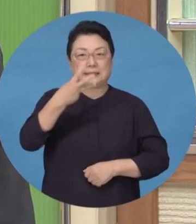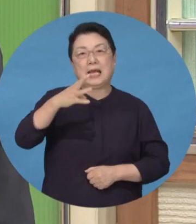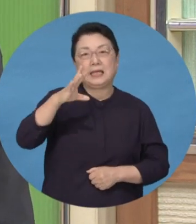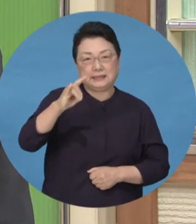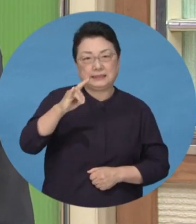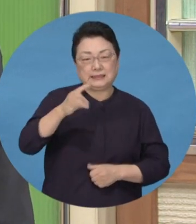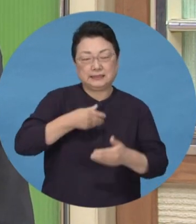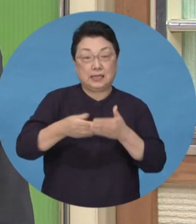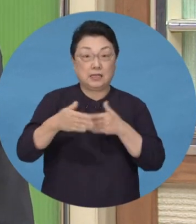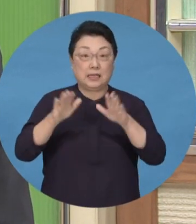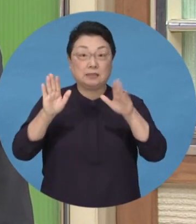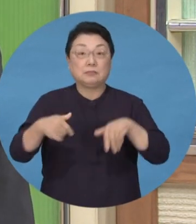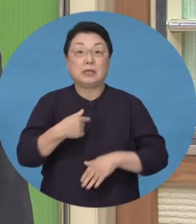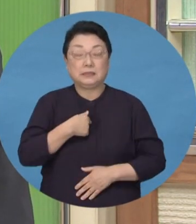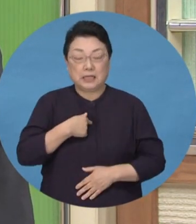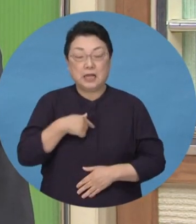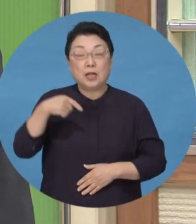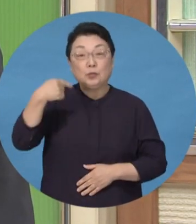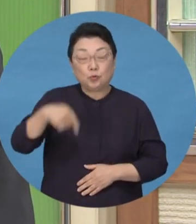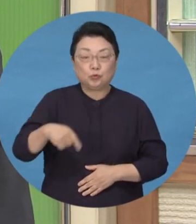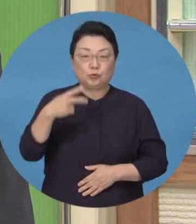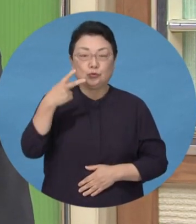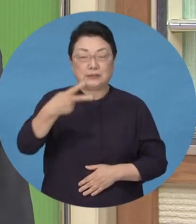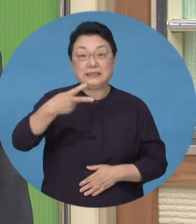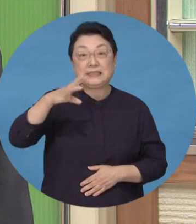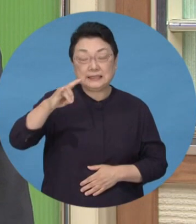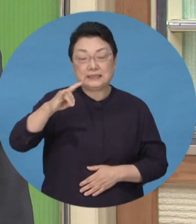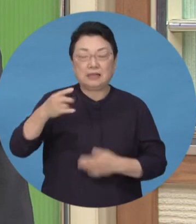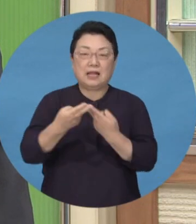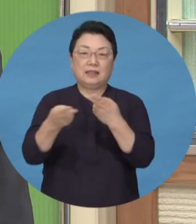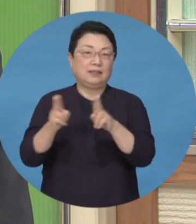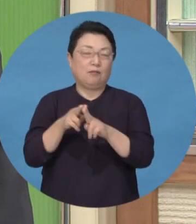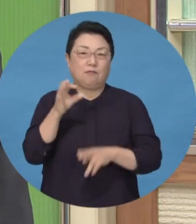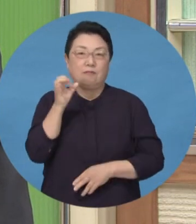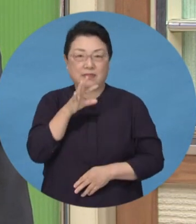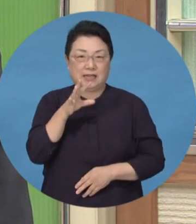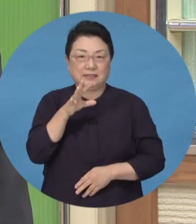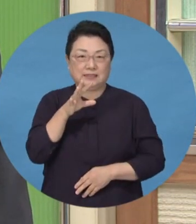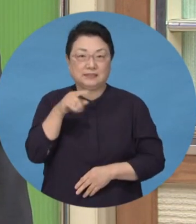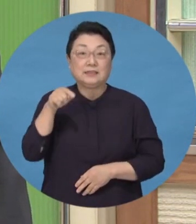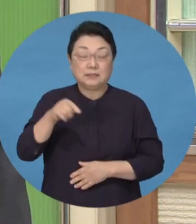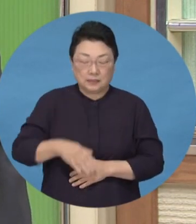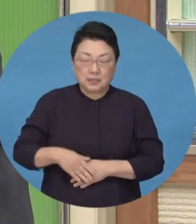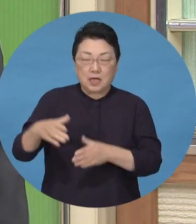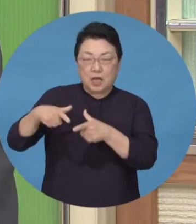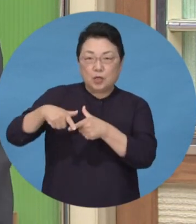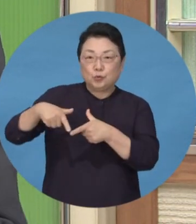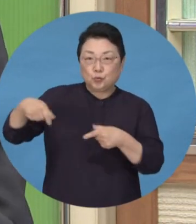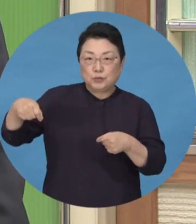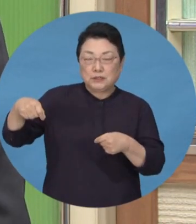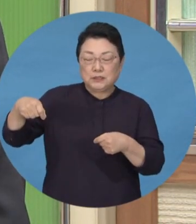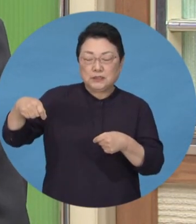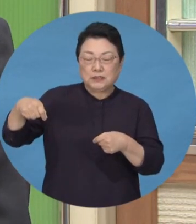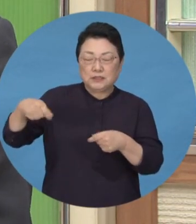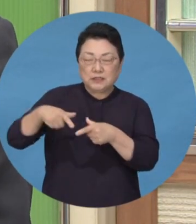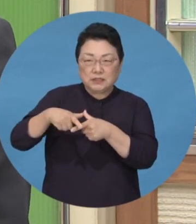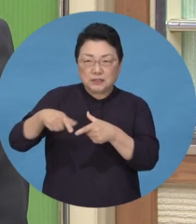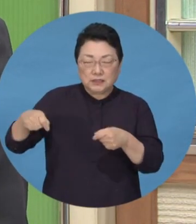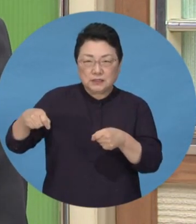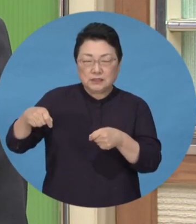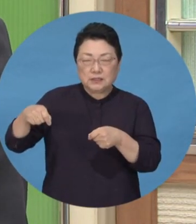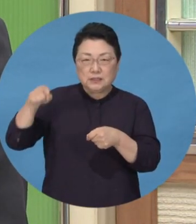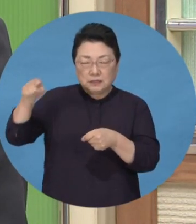えうち2機はですね無所属だったのでその国政全般あの大きな国政課題に